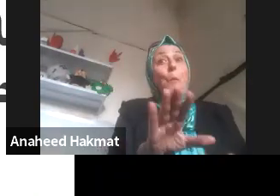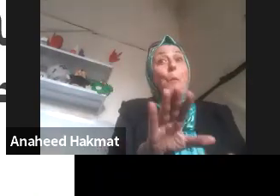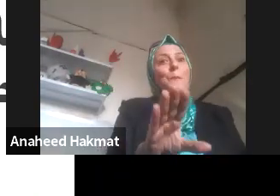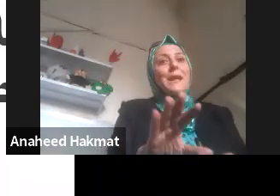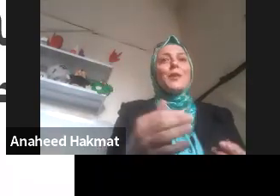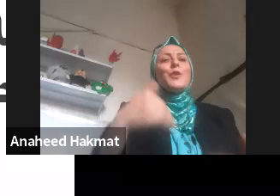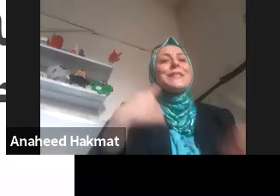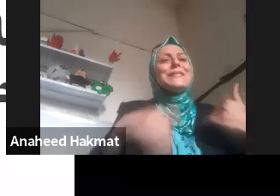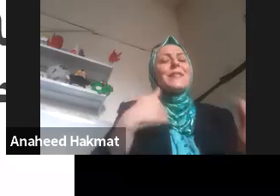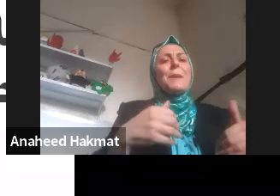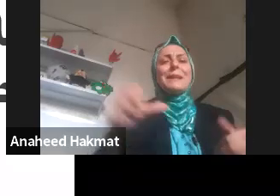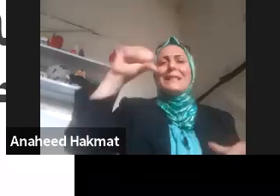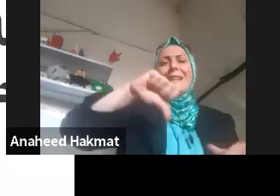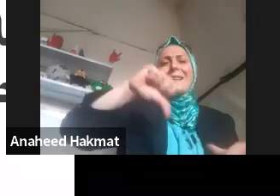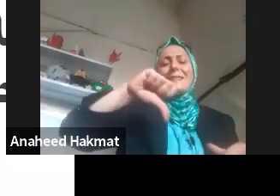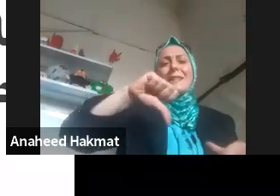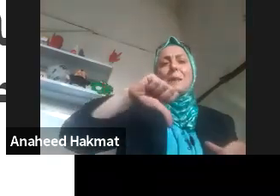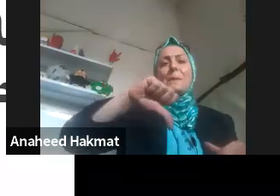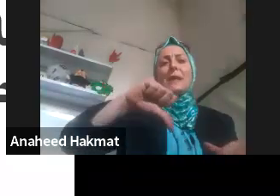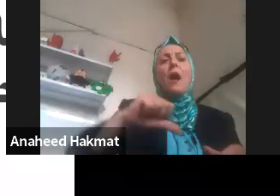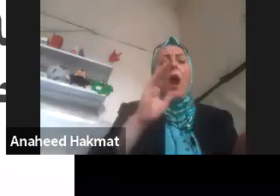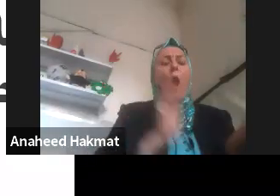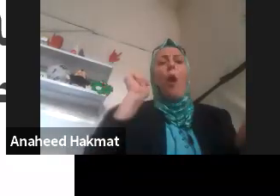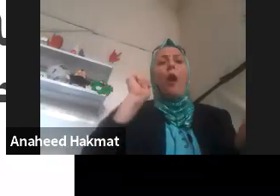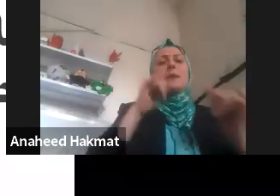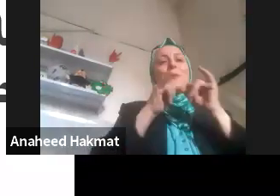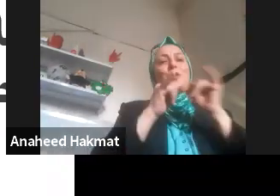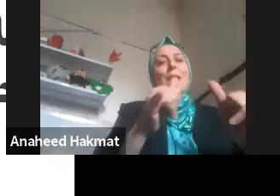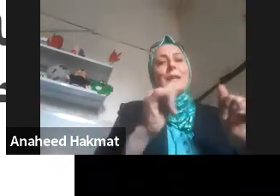للأثار السلبية أو مخاطر الحماية بفترة